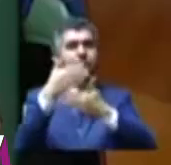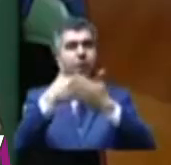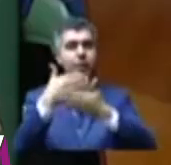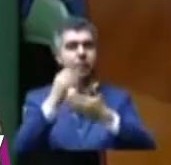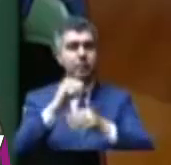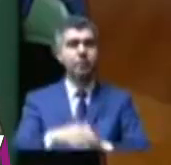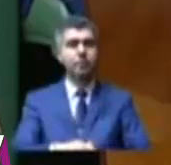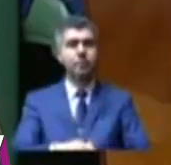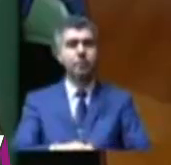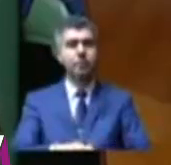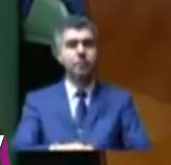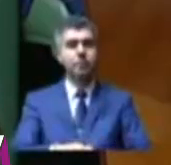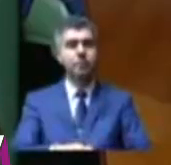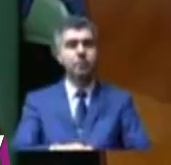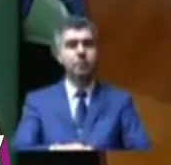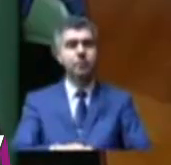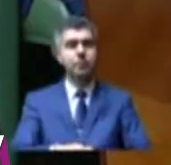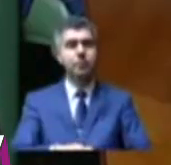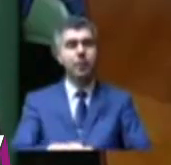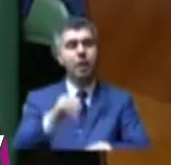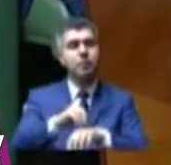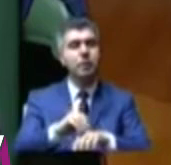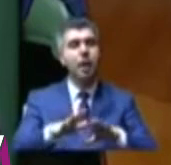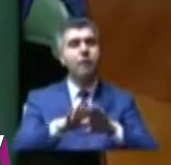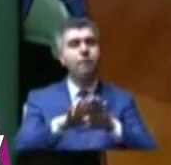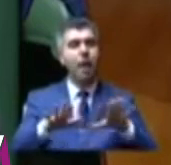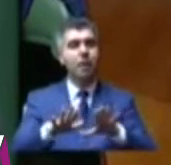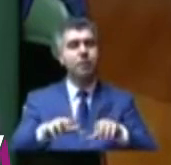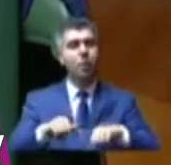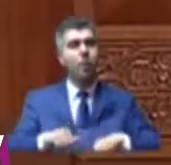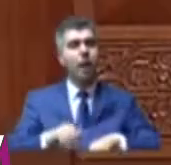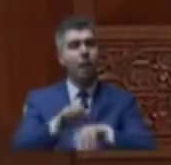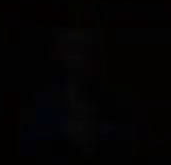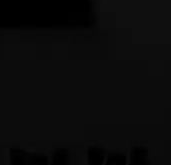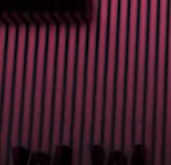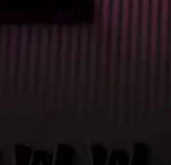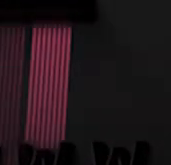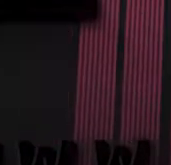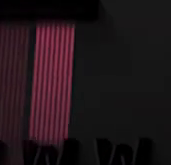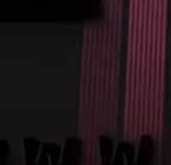بالنسبة للأراضي الجموع الواضح السيد رئيس الحكومه